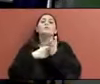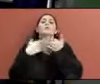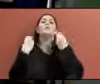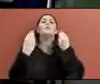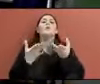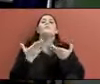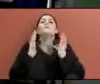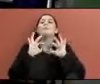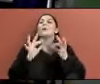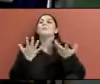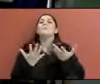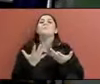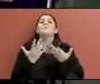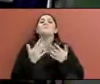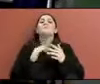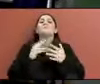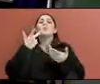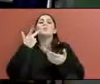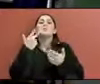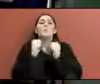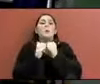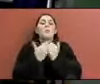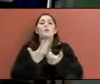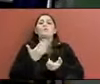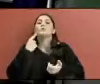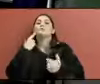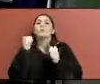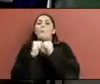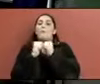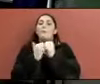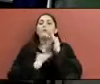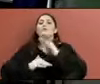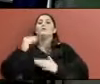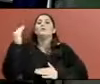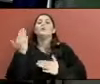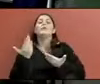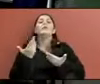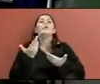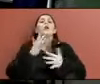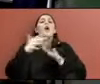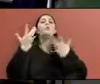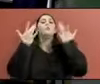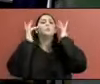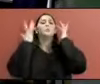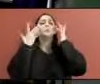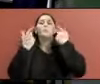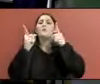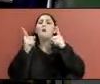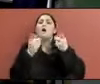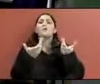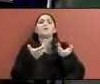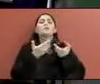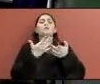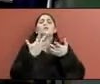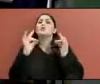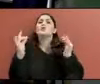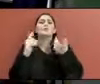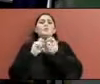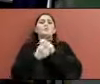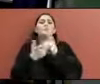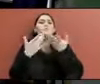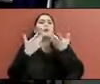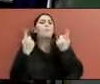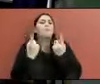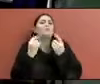baba işitme engelli, kendisi normal olan, iki dil, iki kültürle büyüyen çocuklara KODA